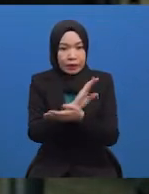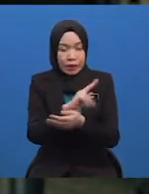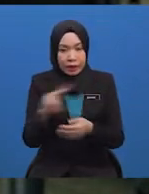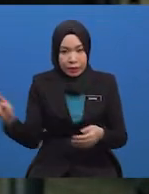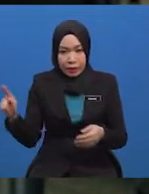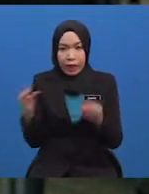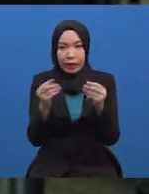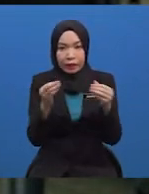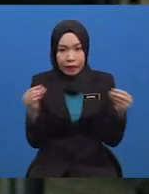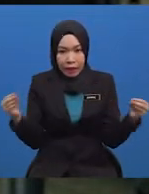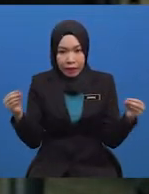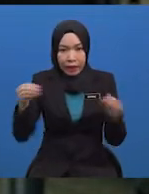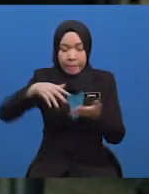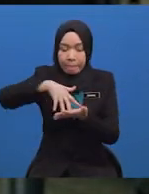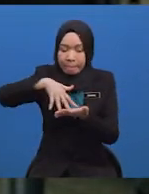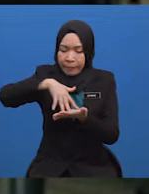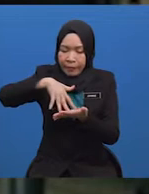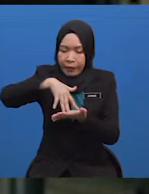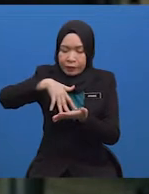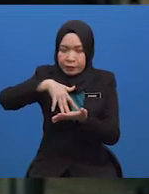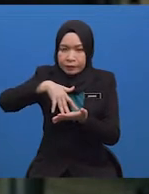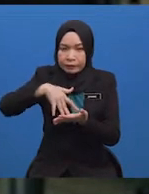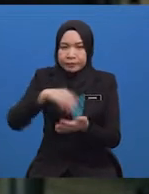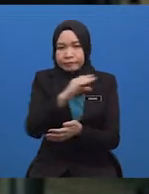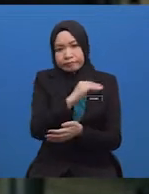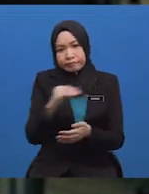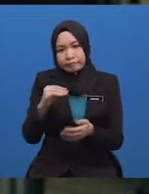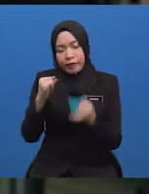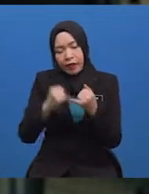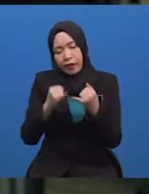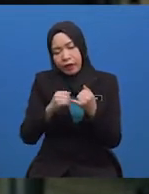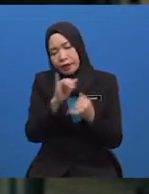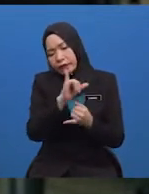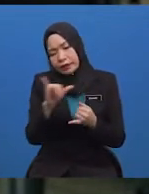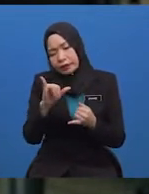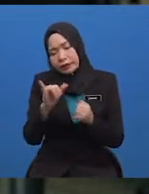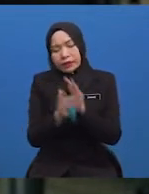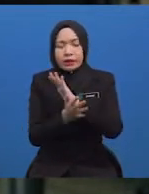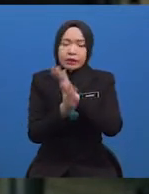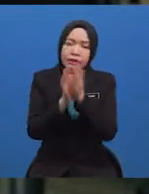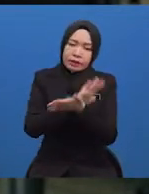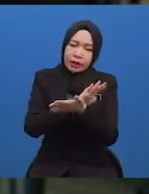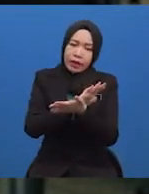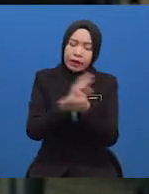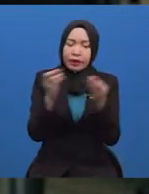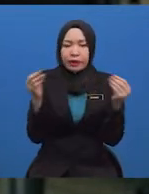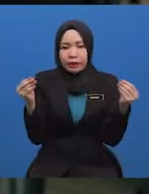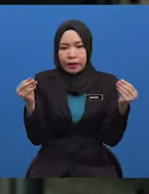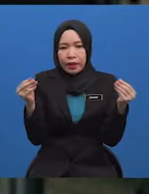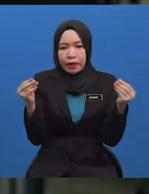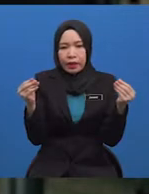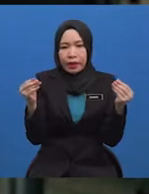longgar serta cerun bukit tidak stabil dan akhirnya berlaku kejadian tanah